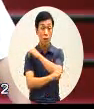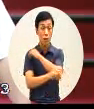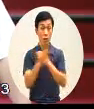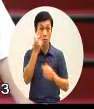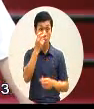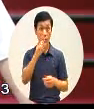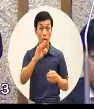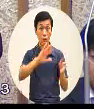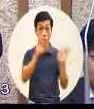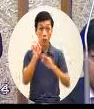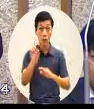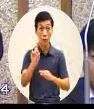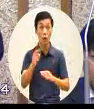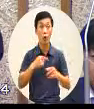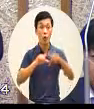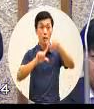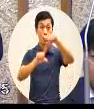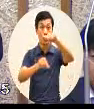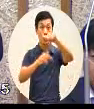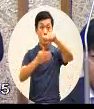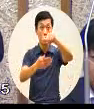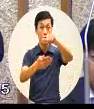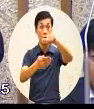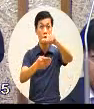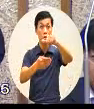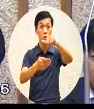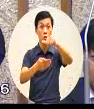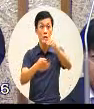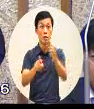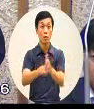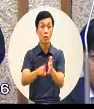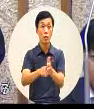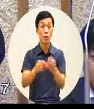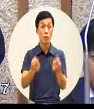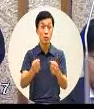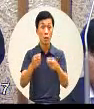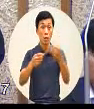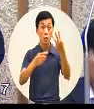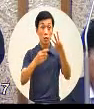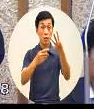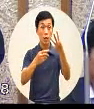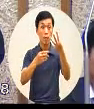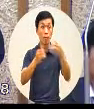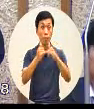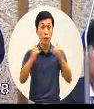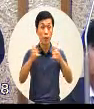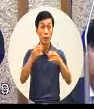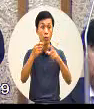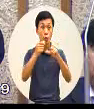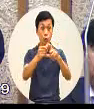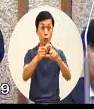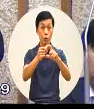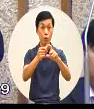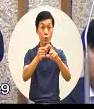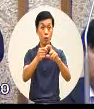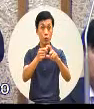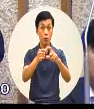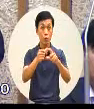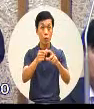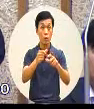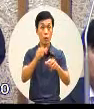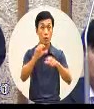我以迄个5月9号。好，五月九号在我们的三民区哈，有查了有